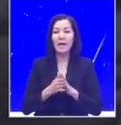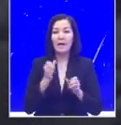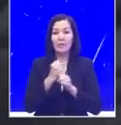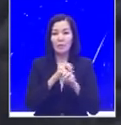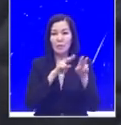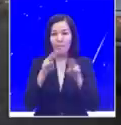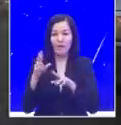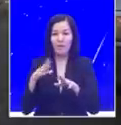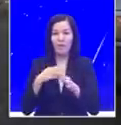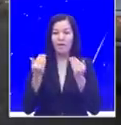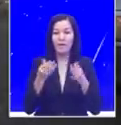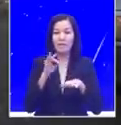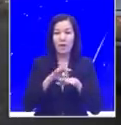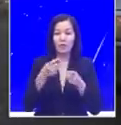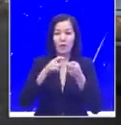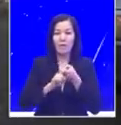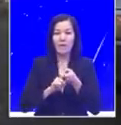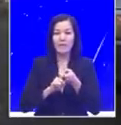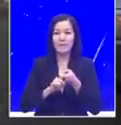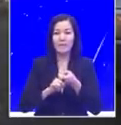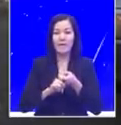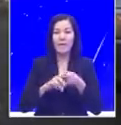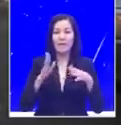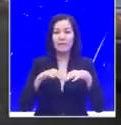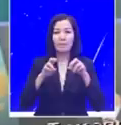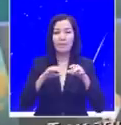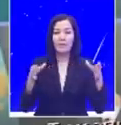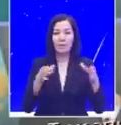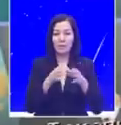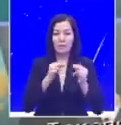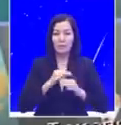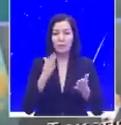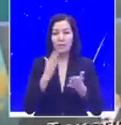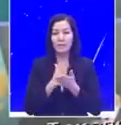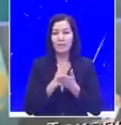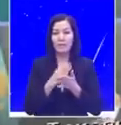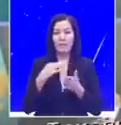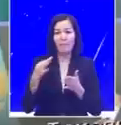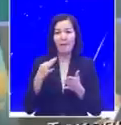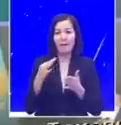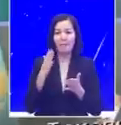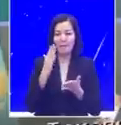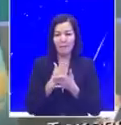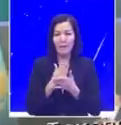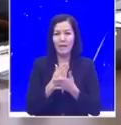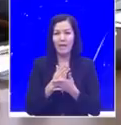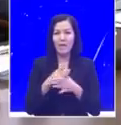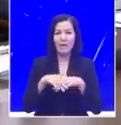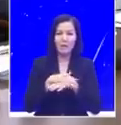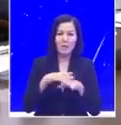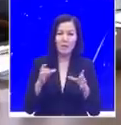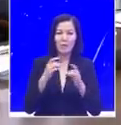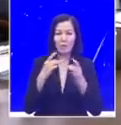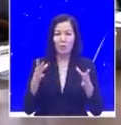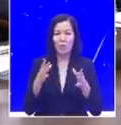індетке байланысты қазір облыста арнайы штаб жұмыс істеп жатыр. Десе де азаматтардың бейғамдығы әлі де бар. Көпшілік жиын той